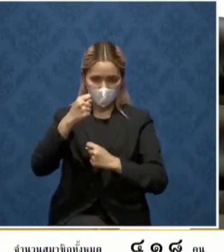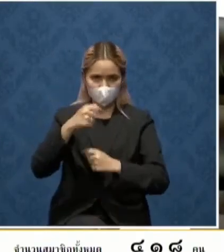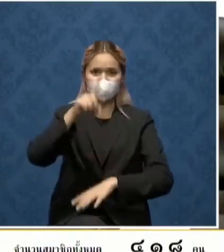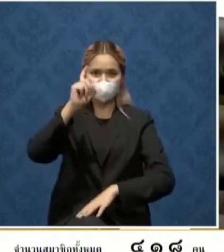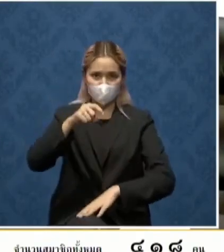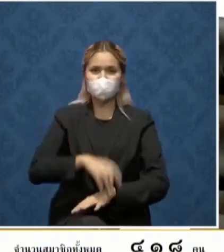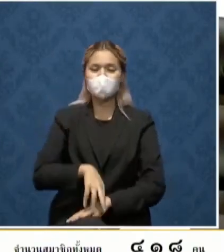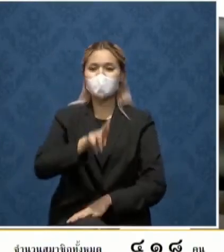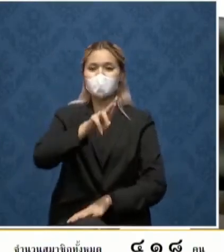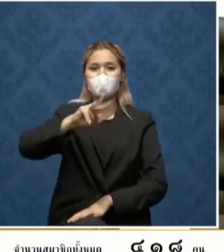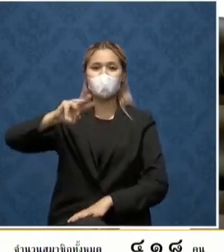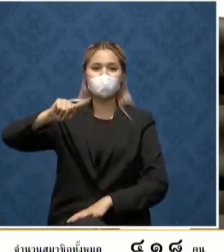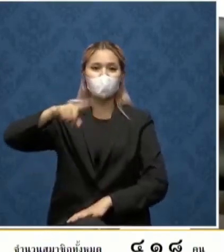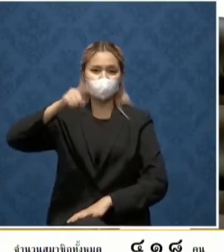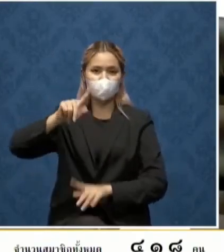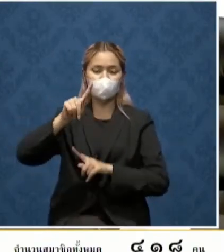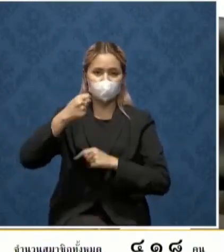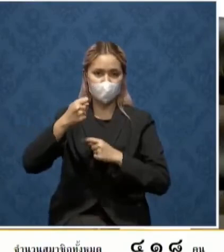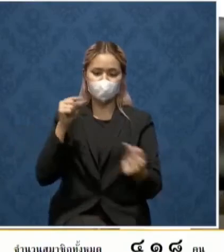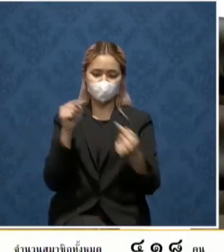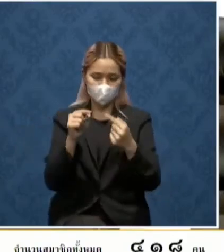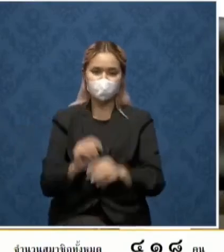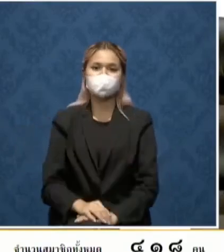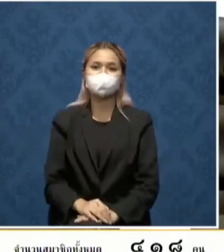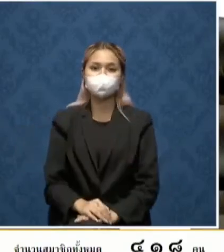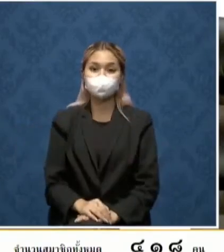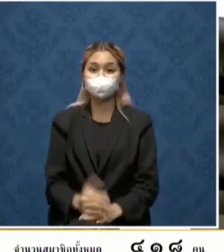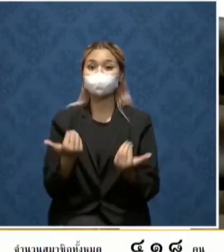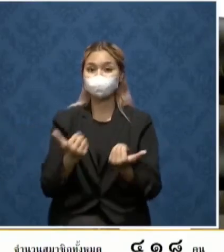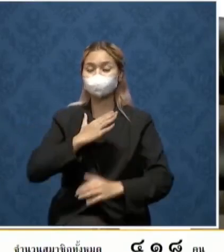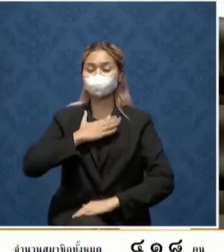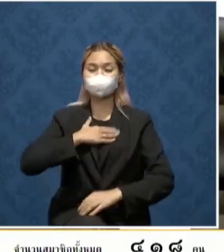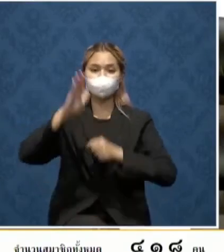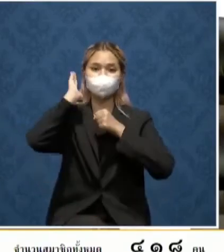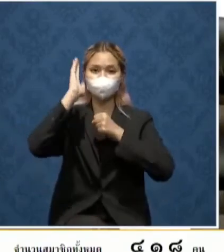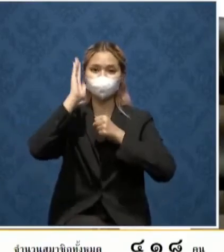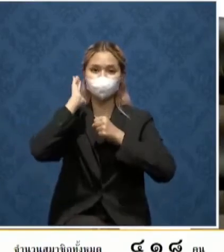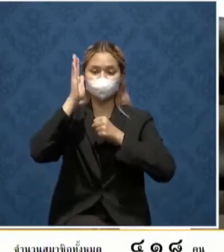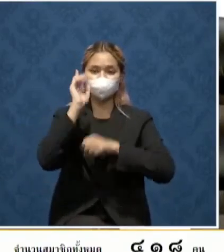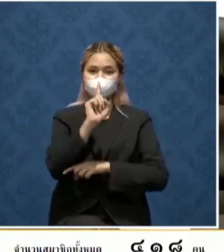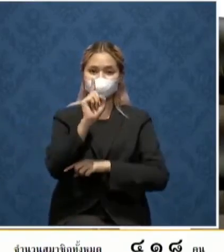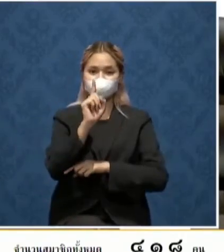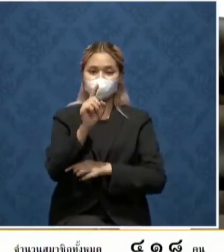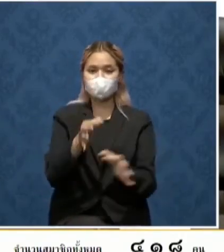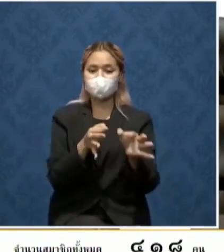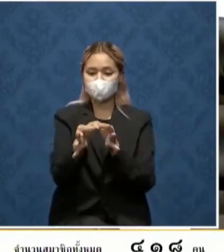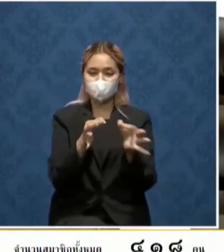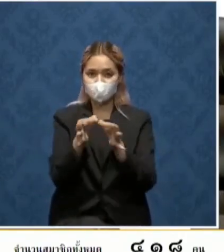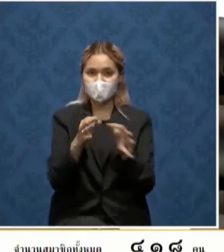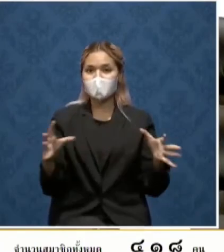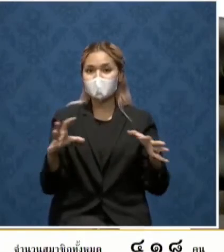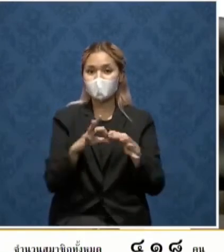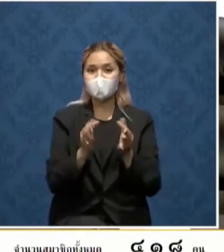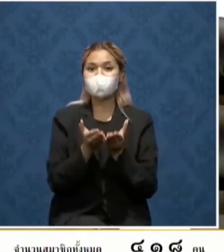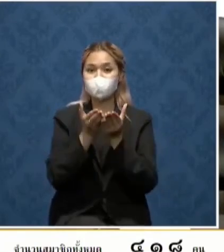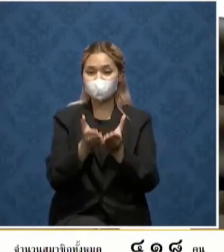ครัไมตองใหพี่ช้างขผมมาตอบครัธรรดลัารตรุรั ขผมในวันนี้นะครจะเป็นการพูดถึงเหตุการล